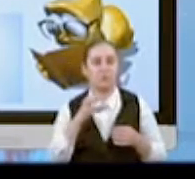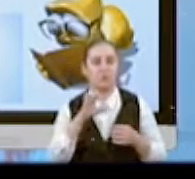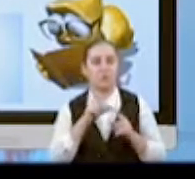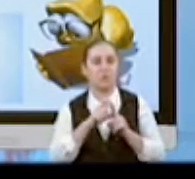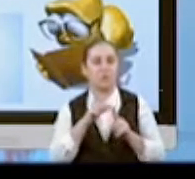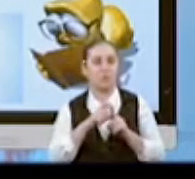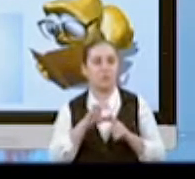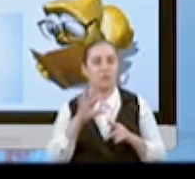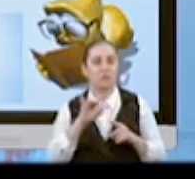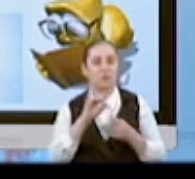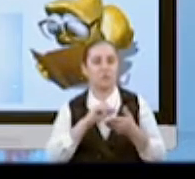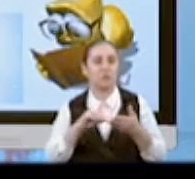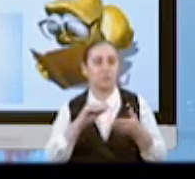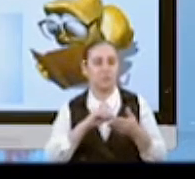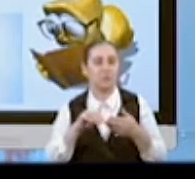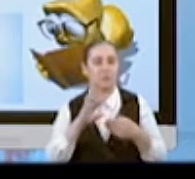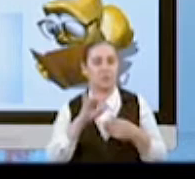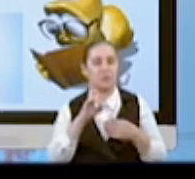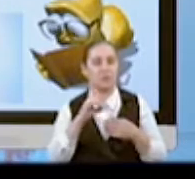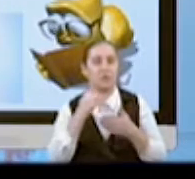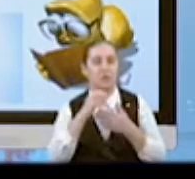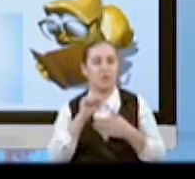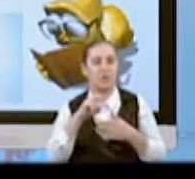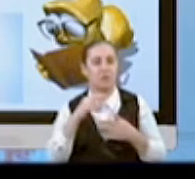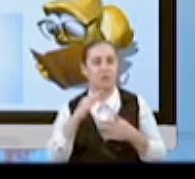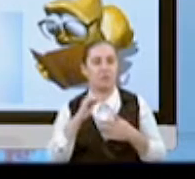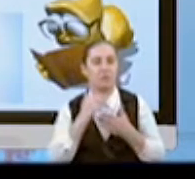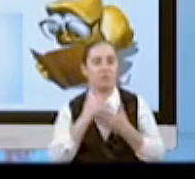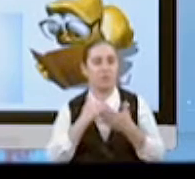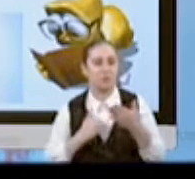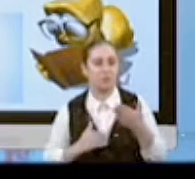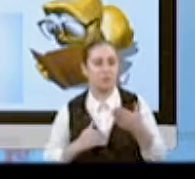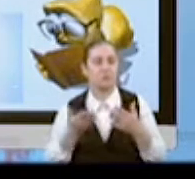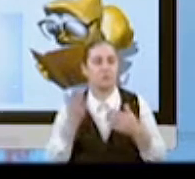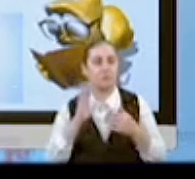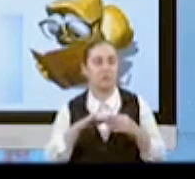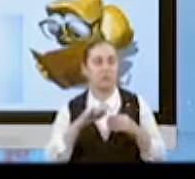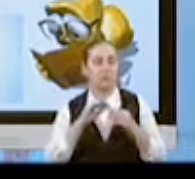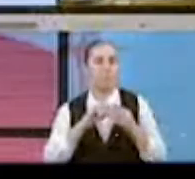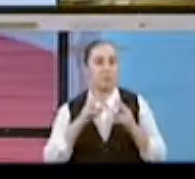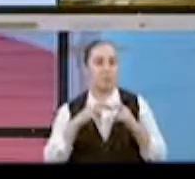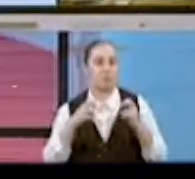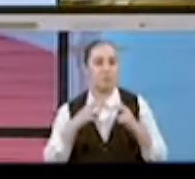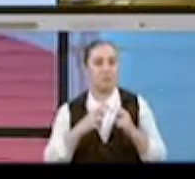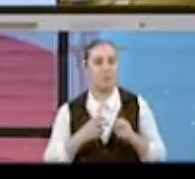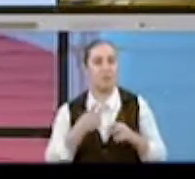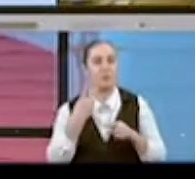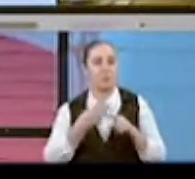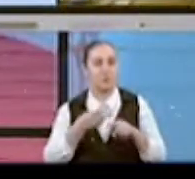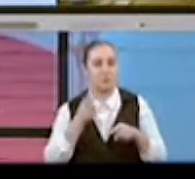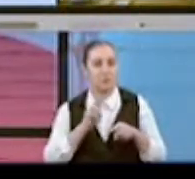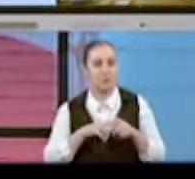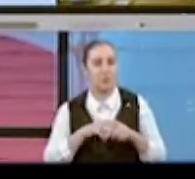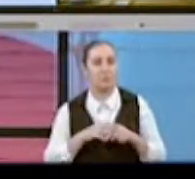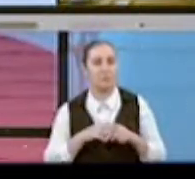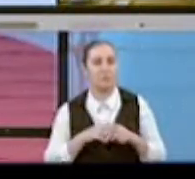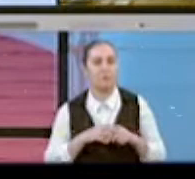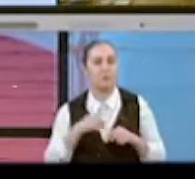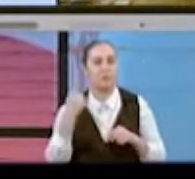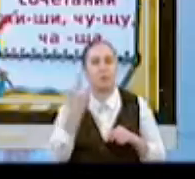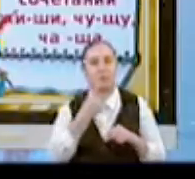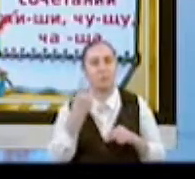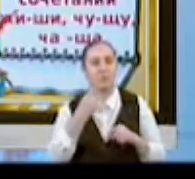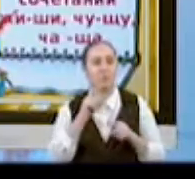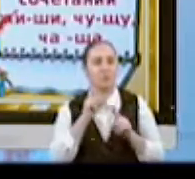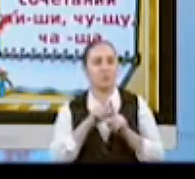слова, и записать их в алфавитном порядке. Давайте проверим. Итак,